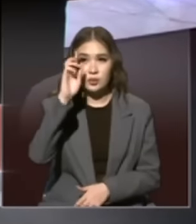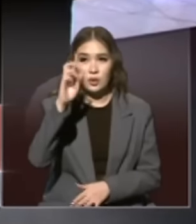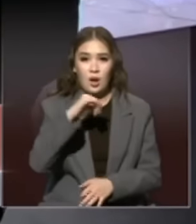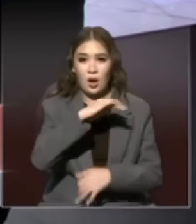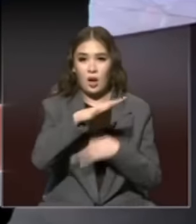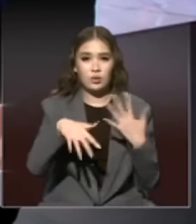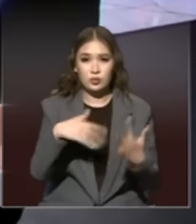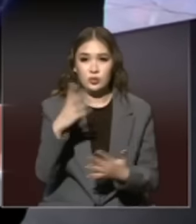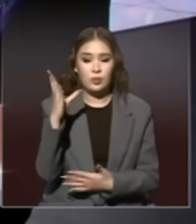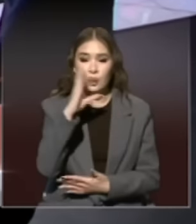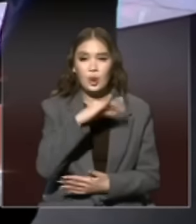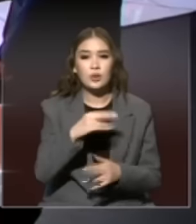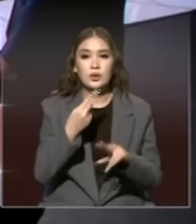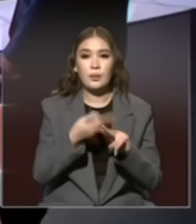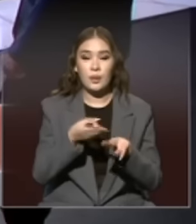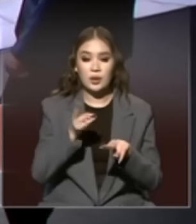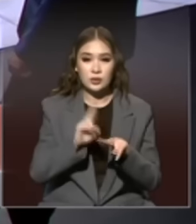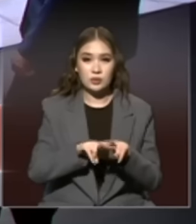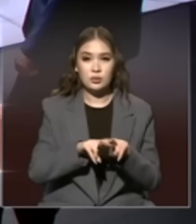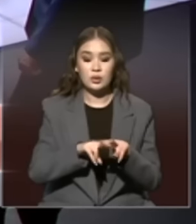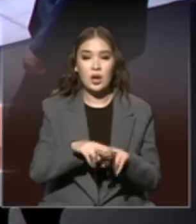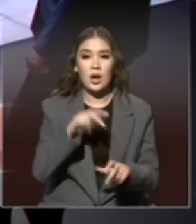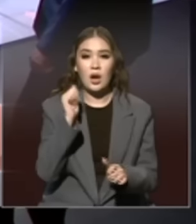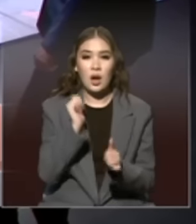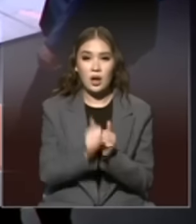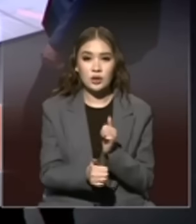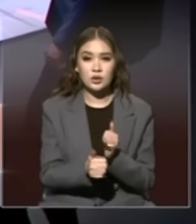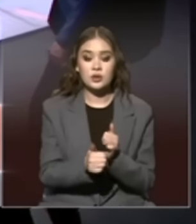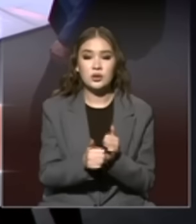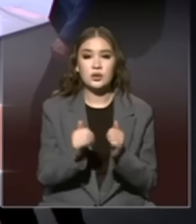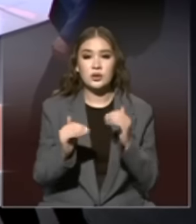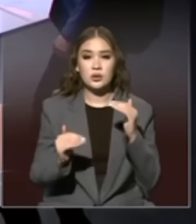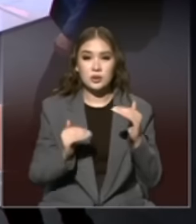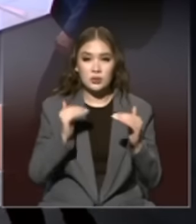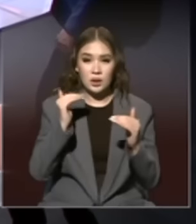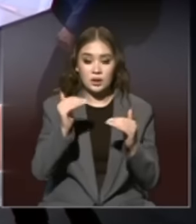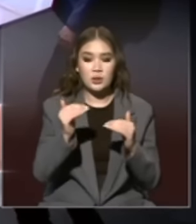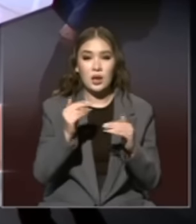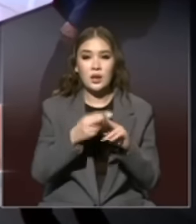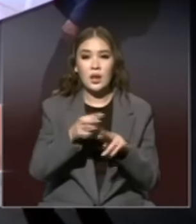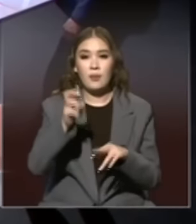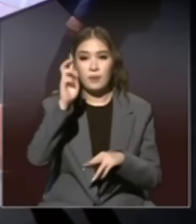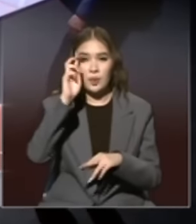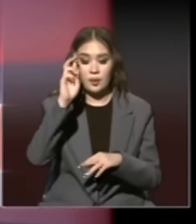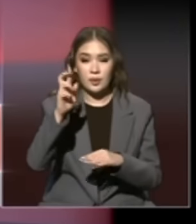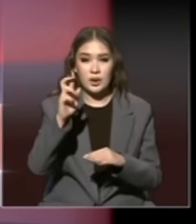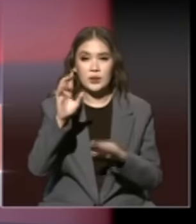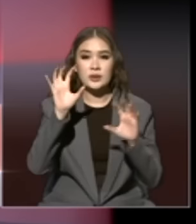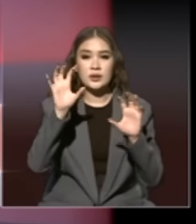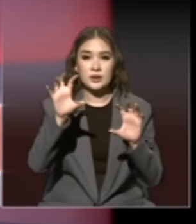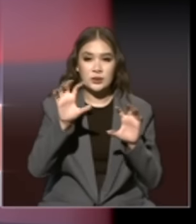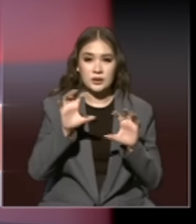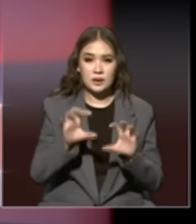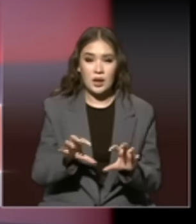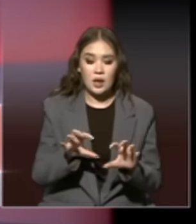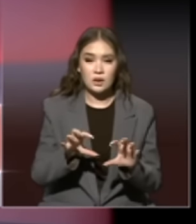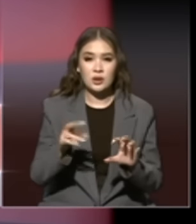еді, білесіздер ма? Сол үшін әрбір саты мемлекетпен заңмен